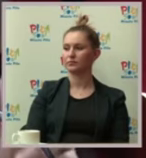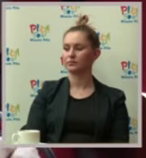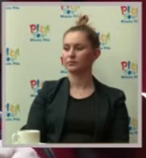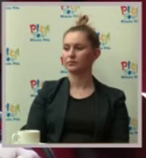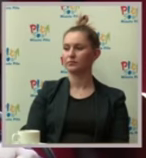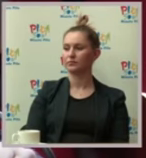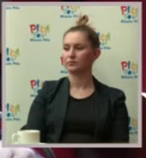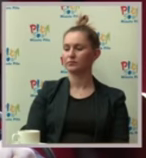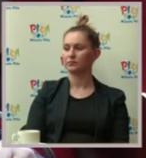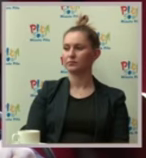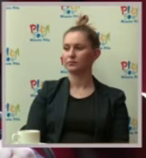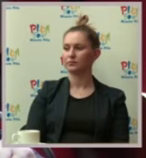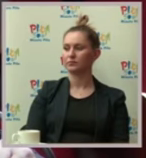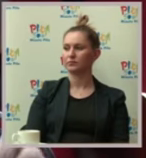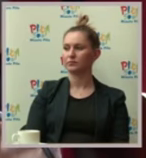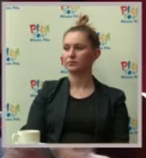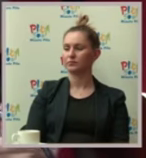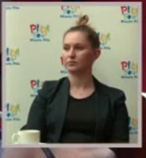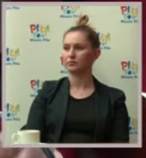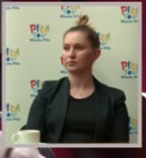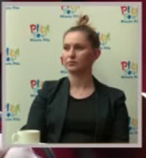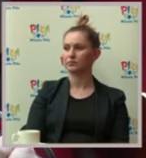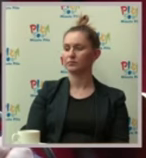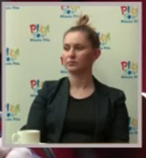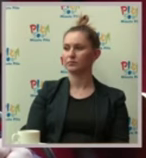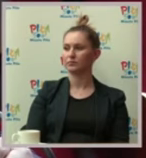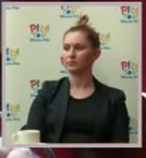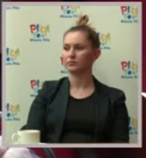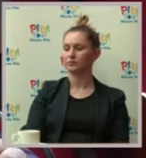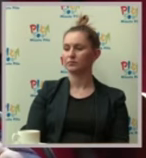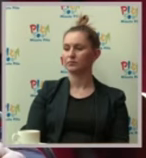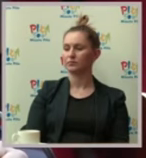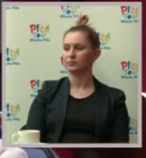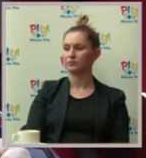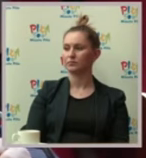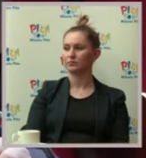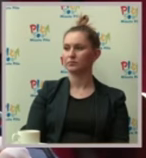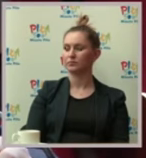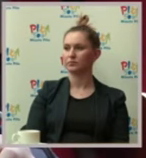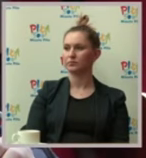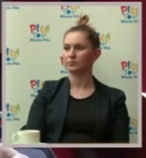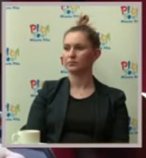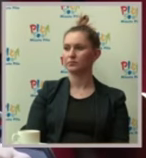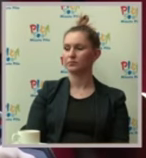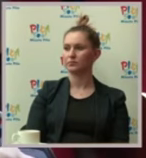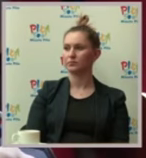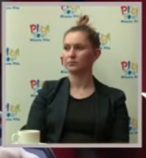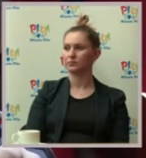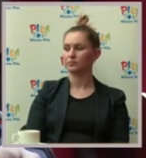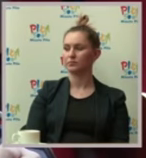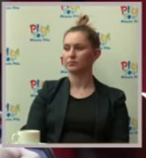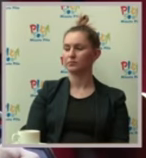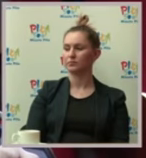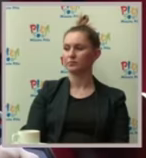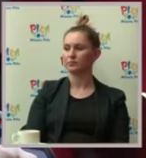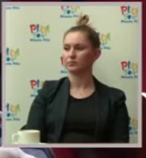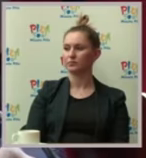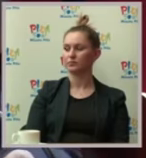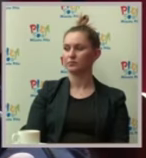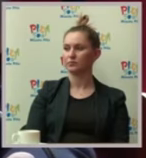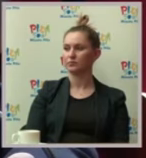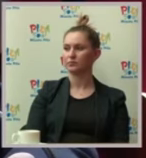to taka droga poszukiwania no jak najwyraźniejszego sygnału, że tej opłaty nie będzie. To 7 czy 8%